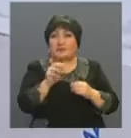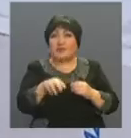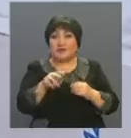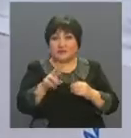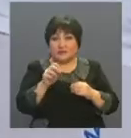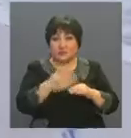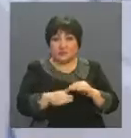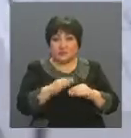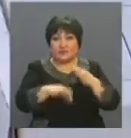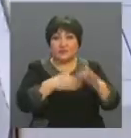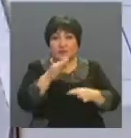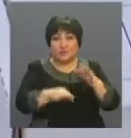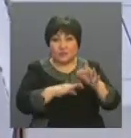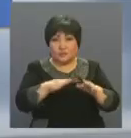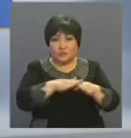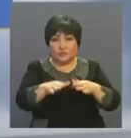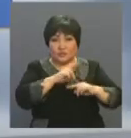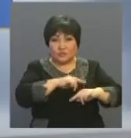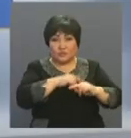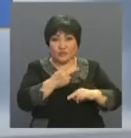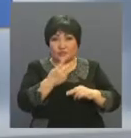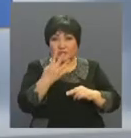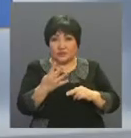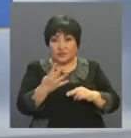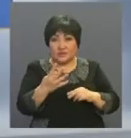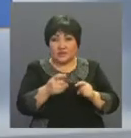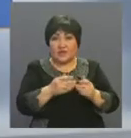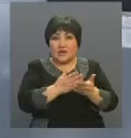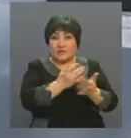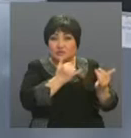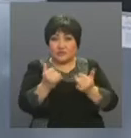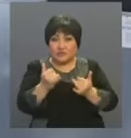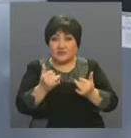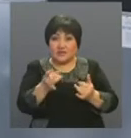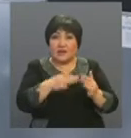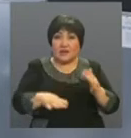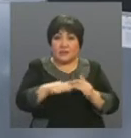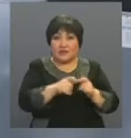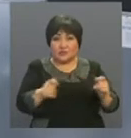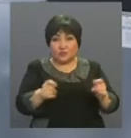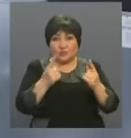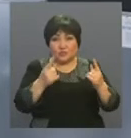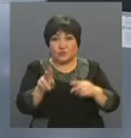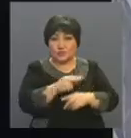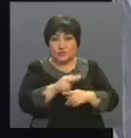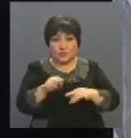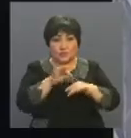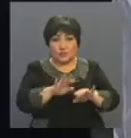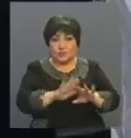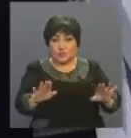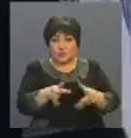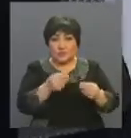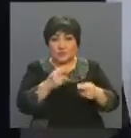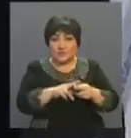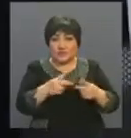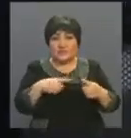істейтін пост 24 өзіне өзі қызмет ету аумағы ашылды. Жаңғырту бұл тек күрделі жөндеуден өткізу емес, сонымен қатар